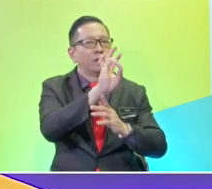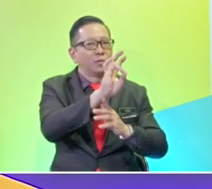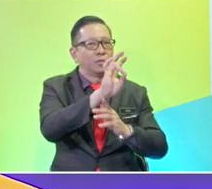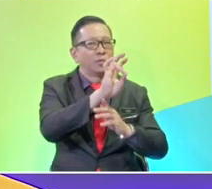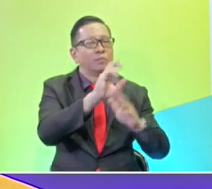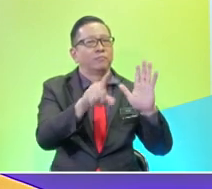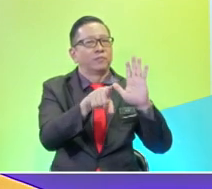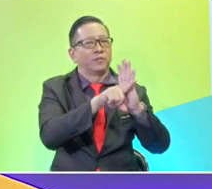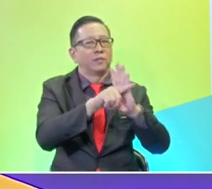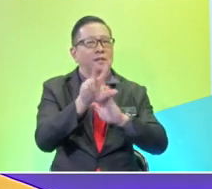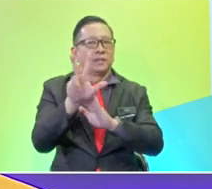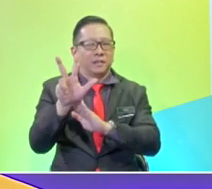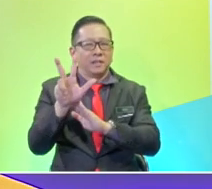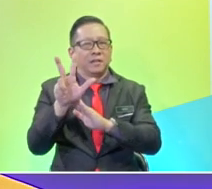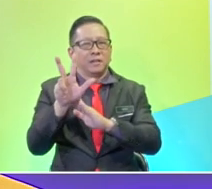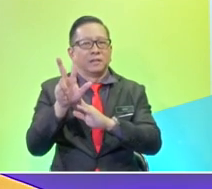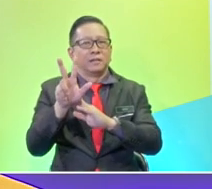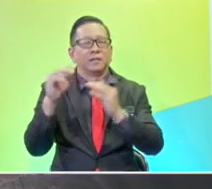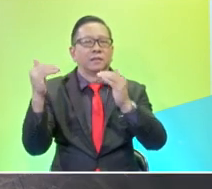3 =